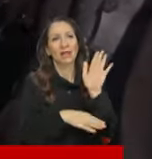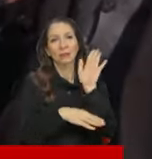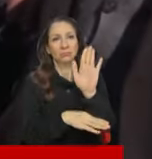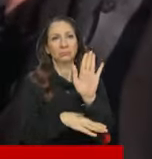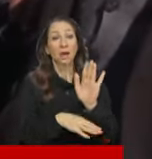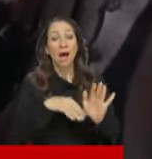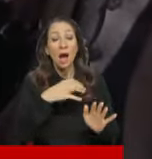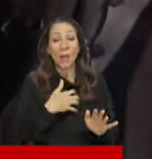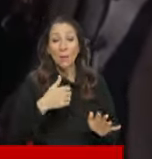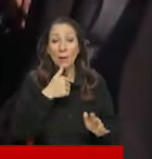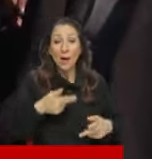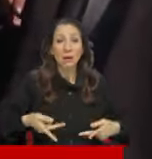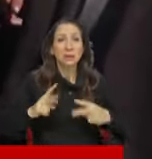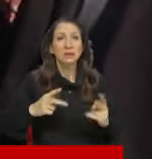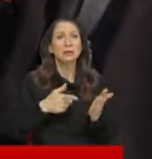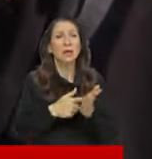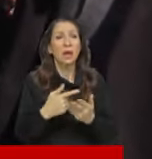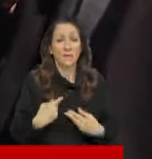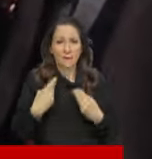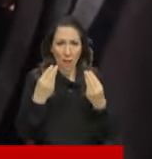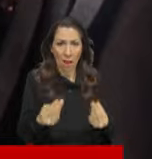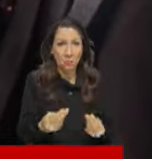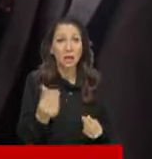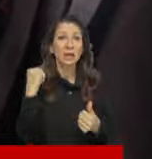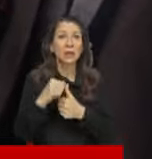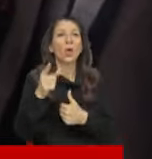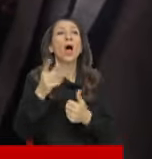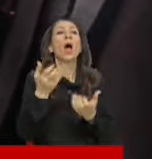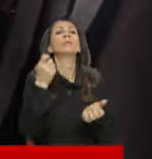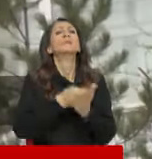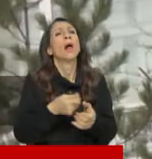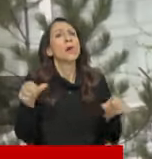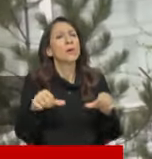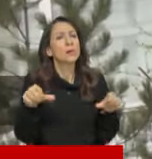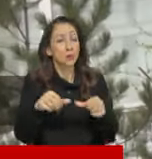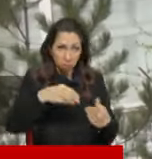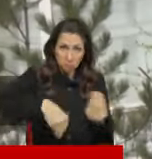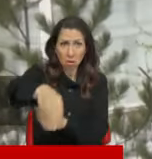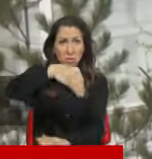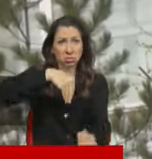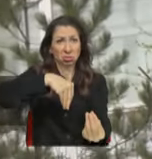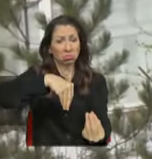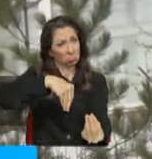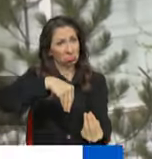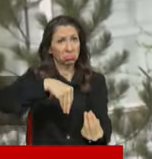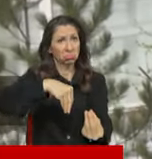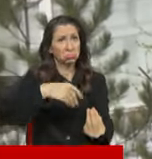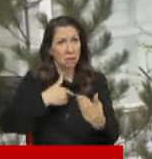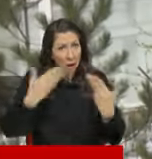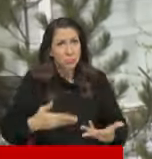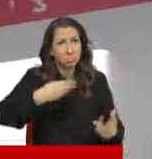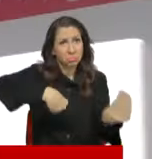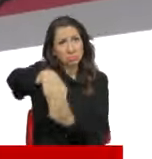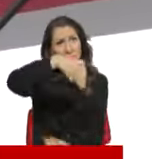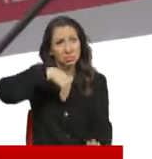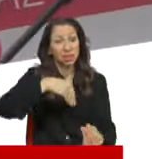bütün Anadan Babadan kalan tarlaları verelim yine onu alamayız satın alamayız takas yapalım takas